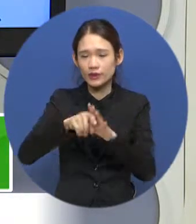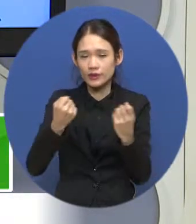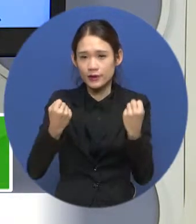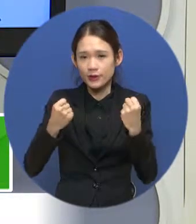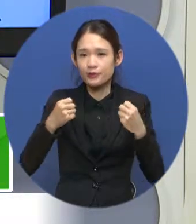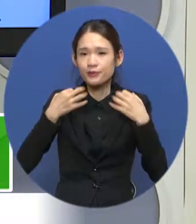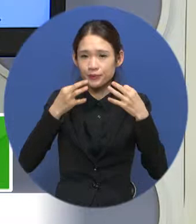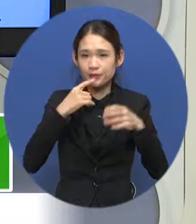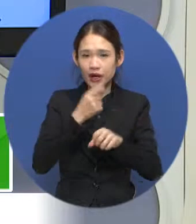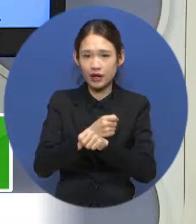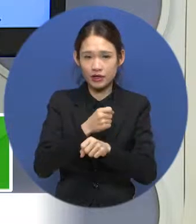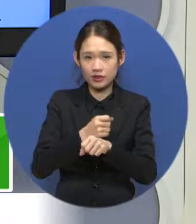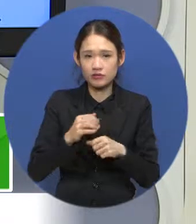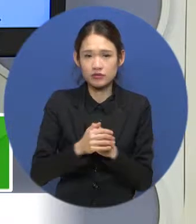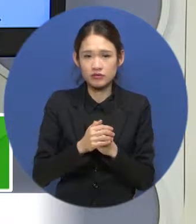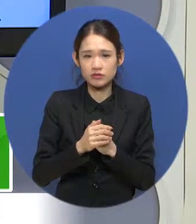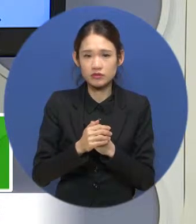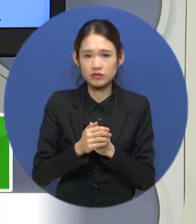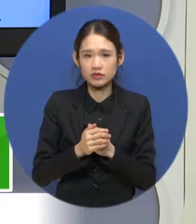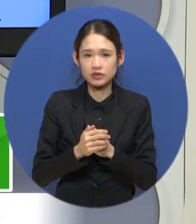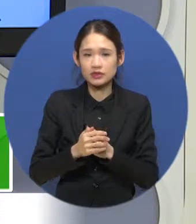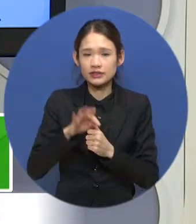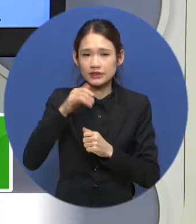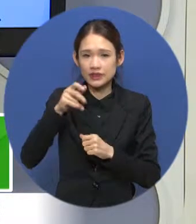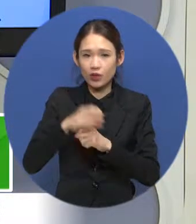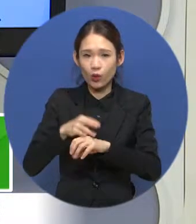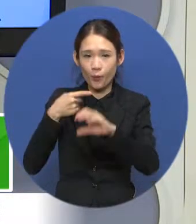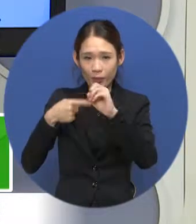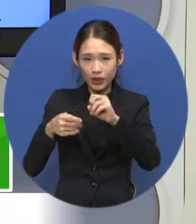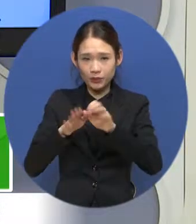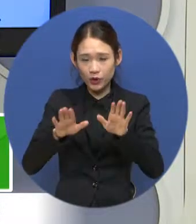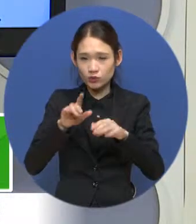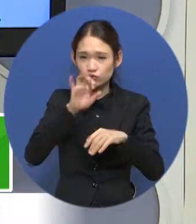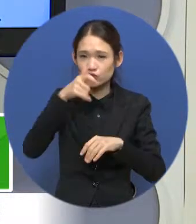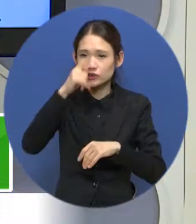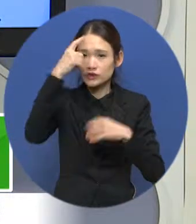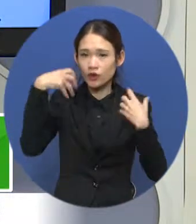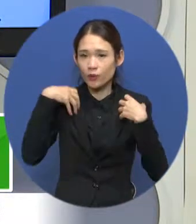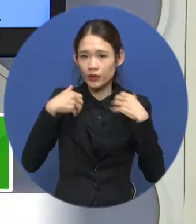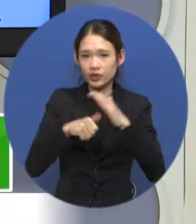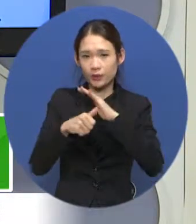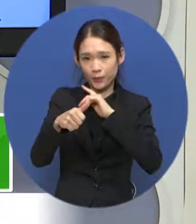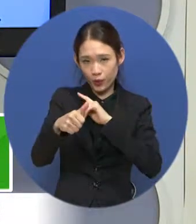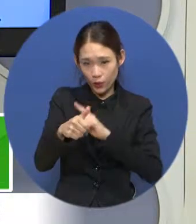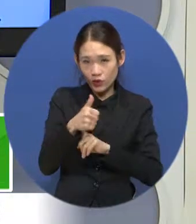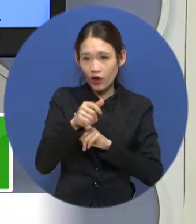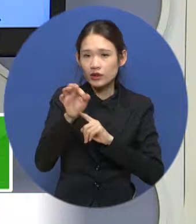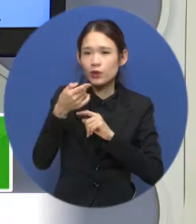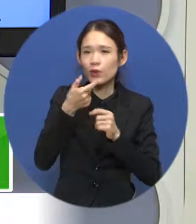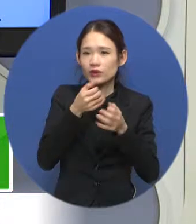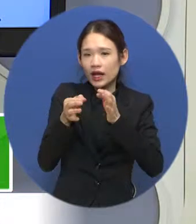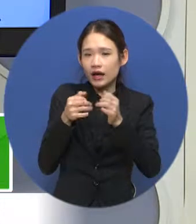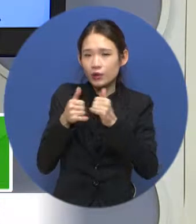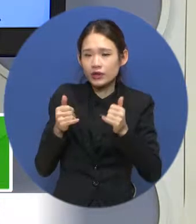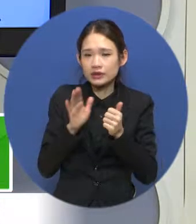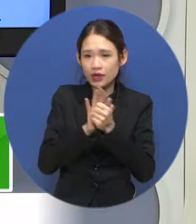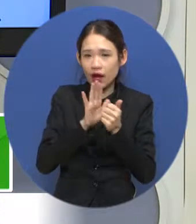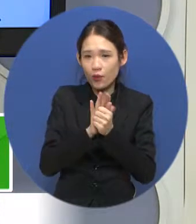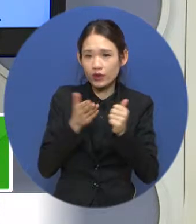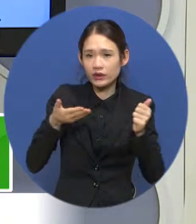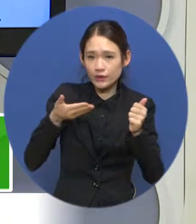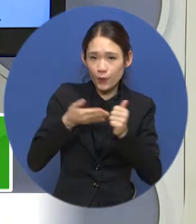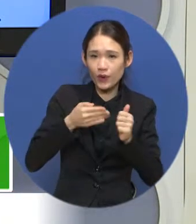밝혔습니다 제 루페 이는 2번 문재인 정보 의 대표적인 소상공인 자영업자 지원 정책으로